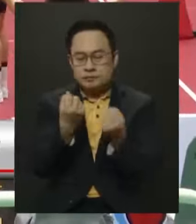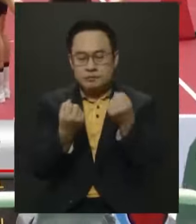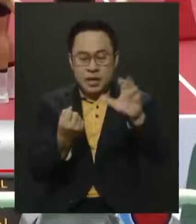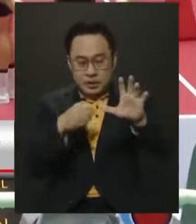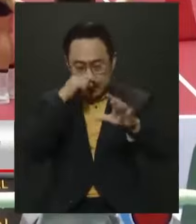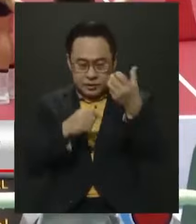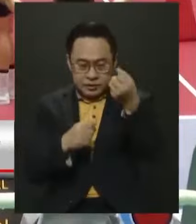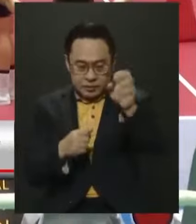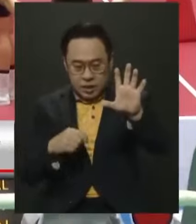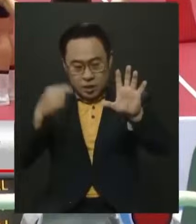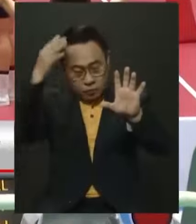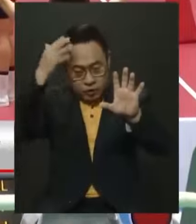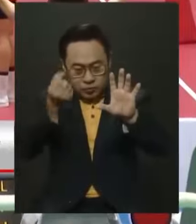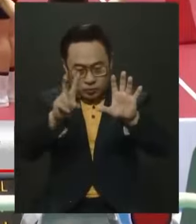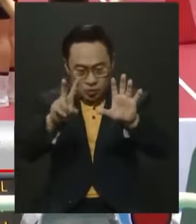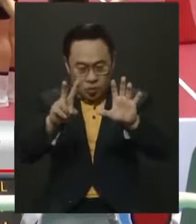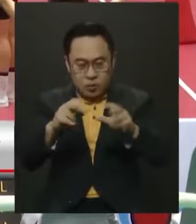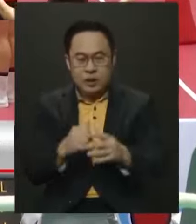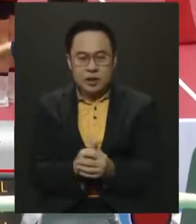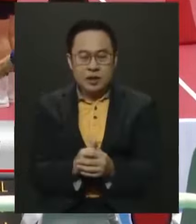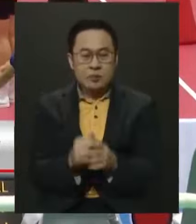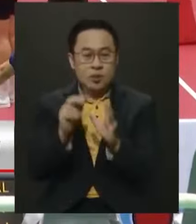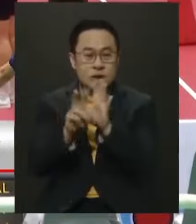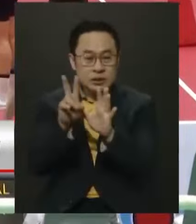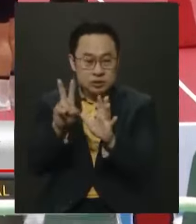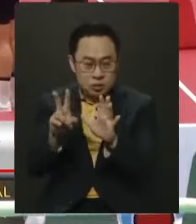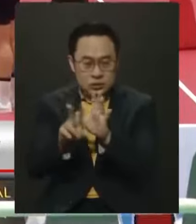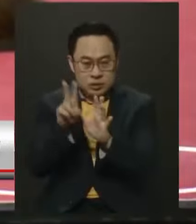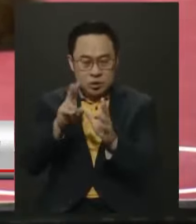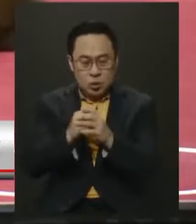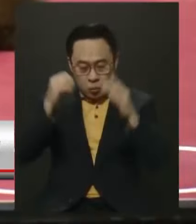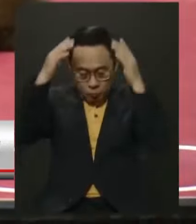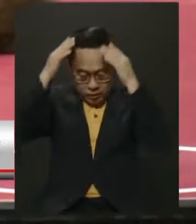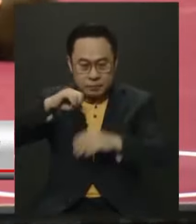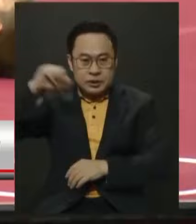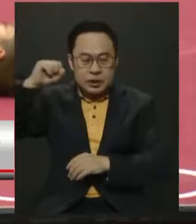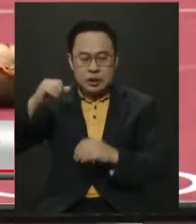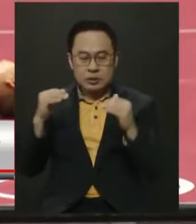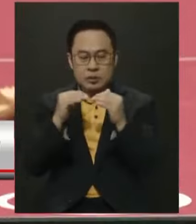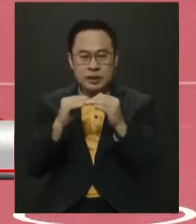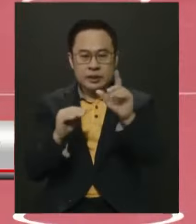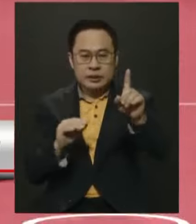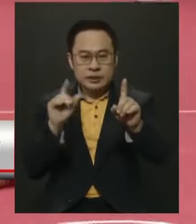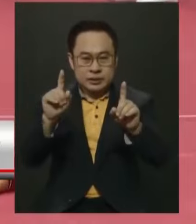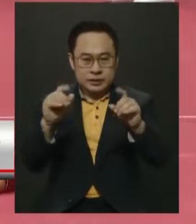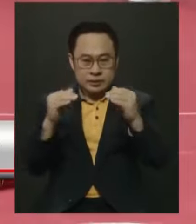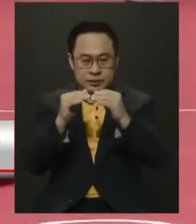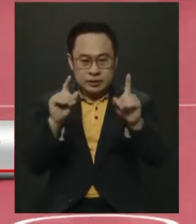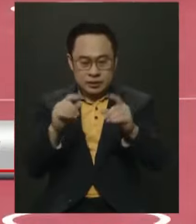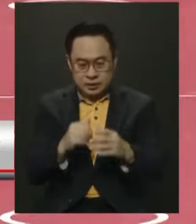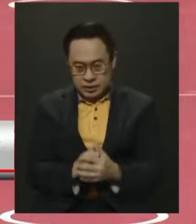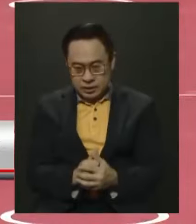แก้เกมมาดีขึ้นนำไปในช่วงต้นเซตไทยพยายามเร่งเกมแต่เร่งไม่ทันครับทำให้เซต2เนี่ยไทยเราแพ้ไ